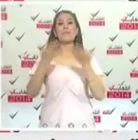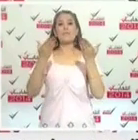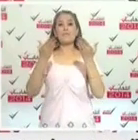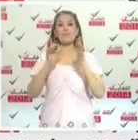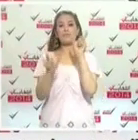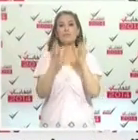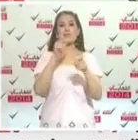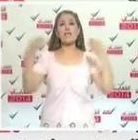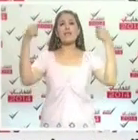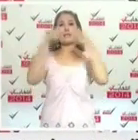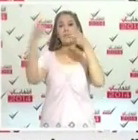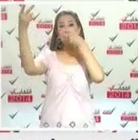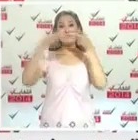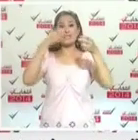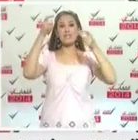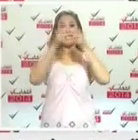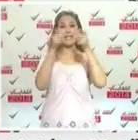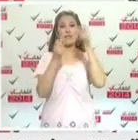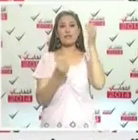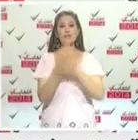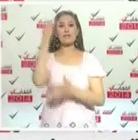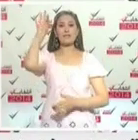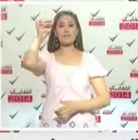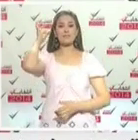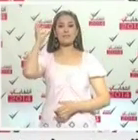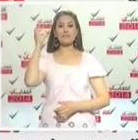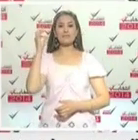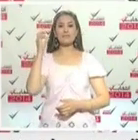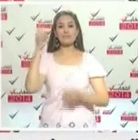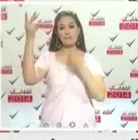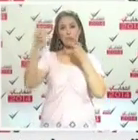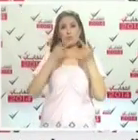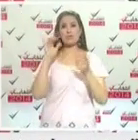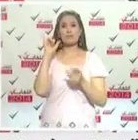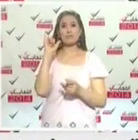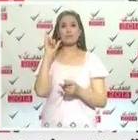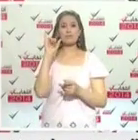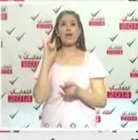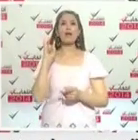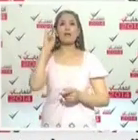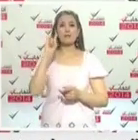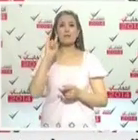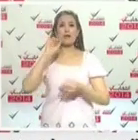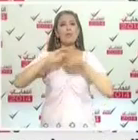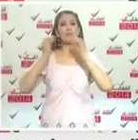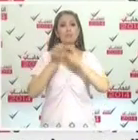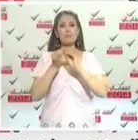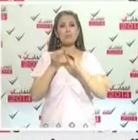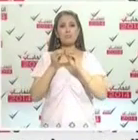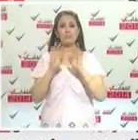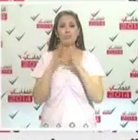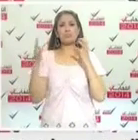للناس في تونس يج يستثمروا خلطت لتيل ن الناس الكل تخضع الناس